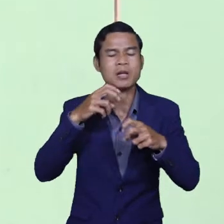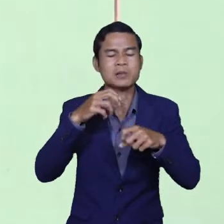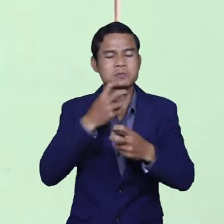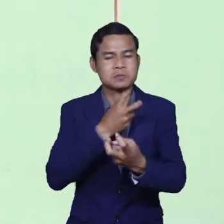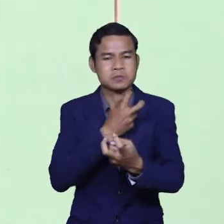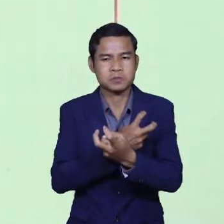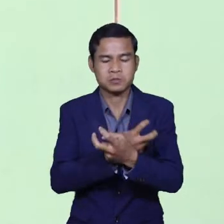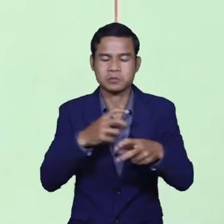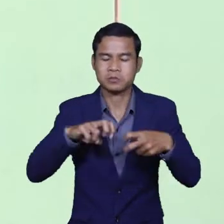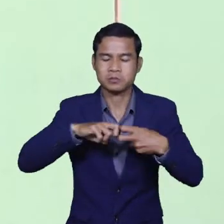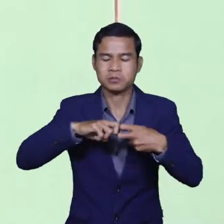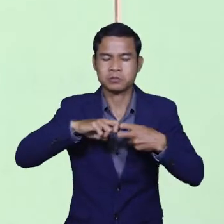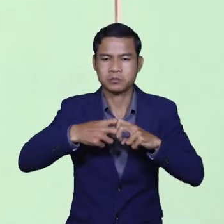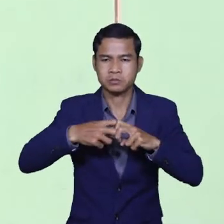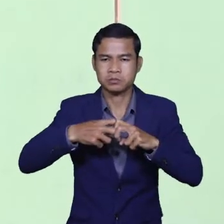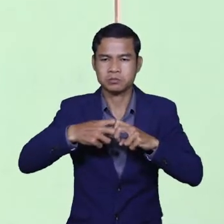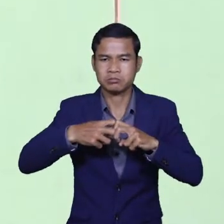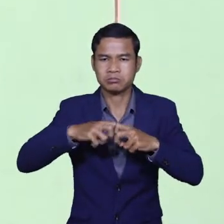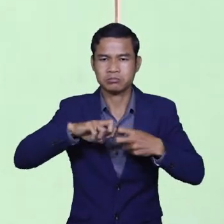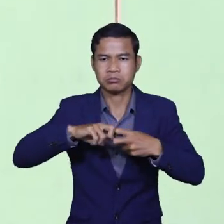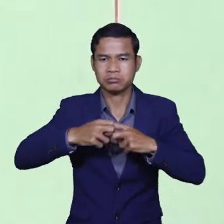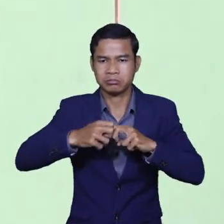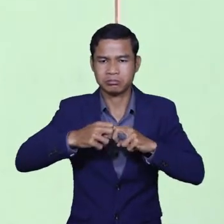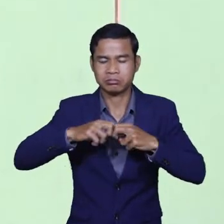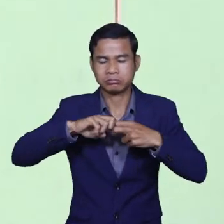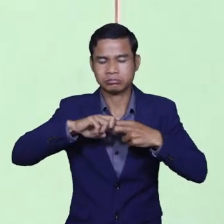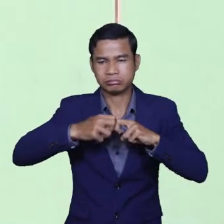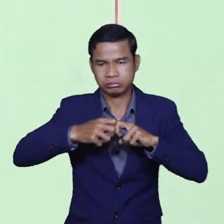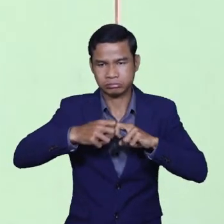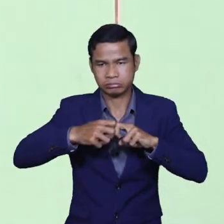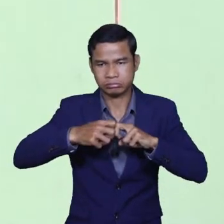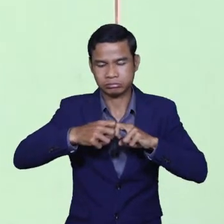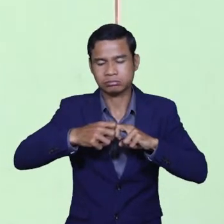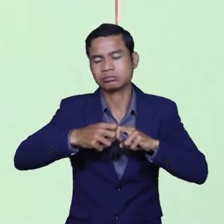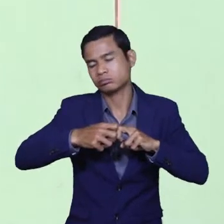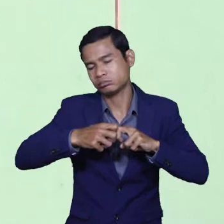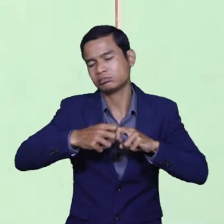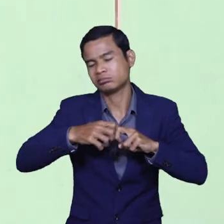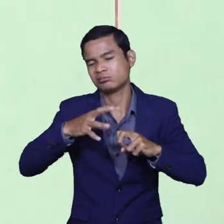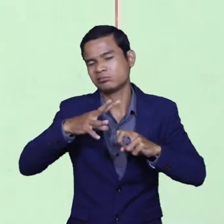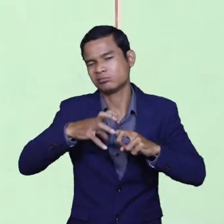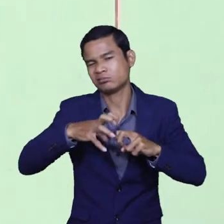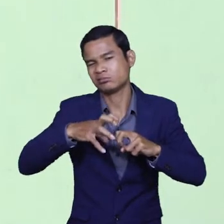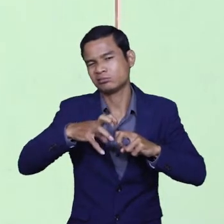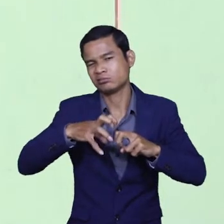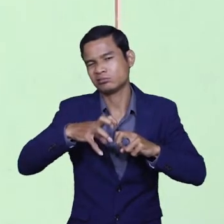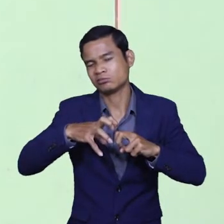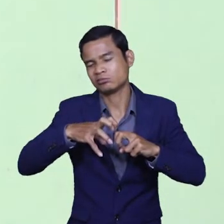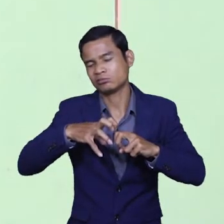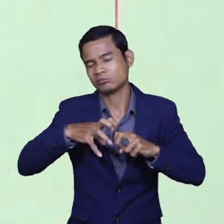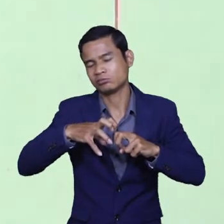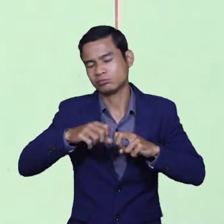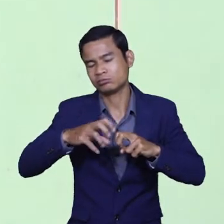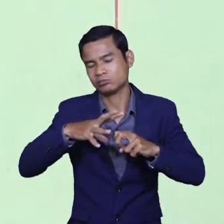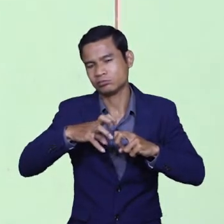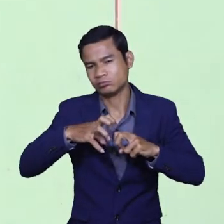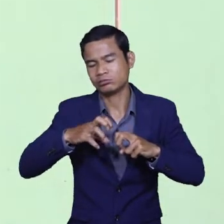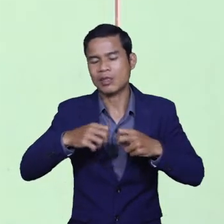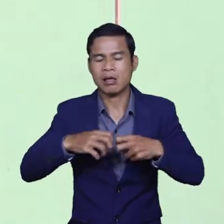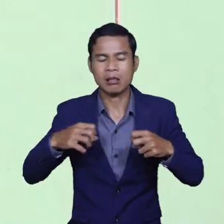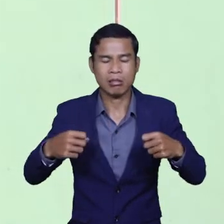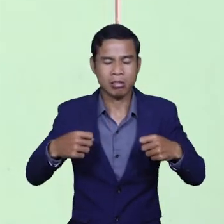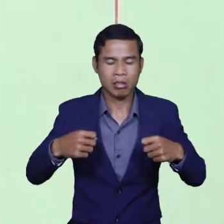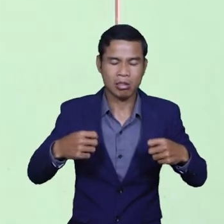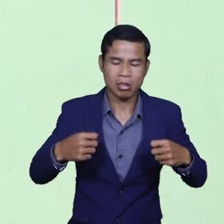ថាចាធ្វើឲ្យយើងឈឺនៅសន្លាក់ណាចាដែលបណ្ដាលមកពីចាការផុងចាហោការបុកចា